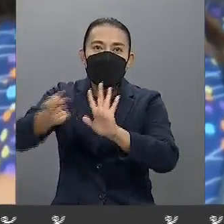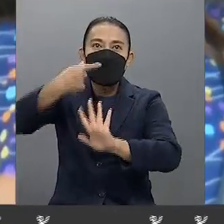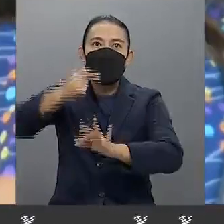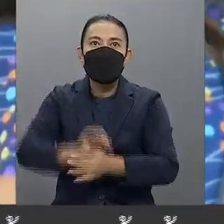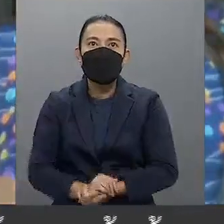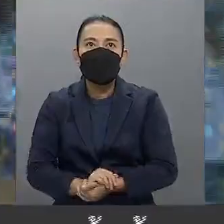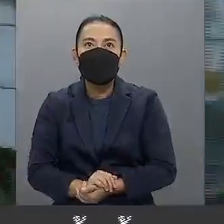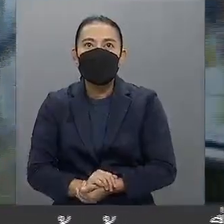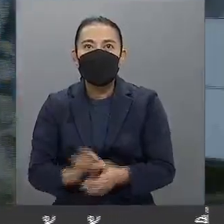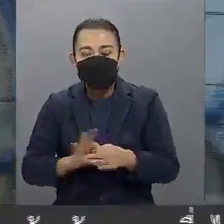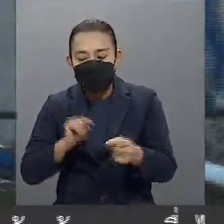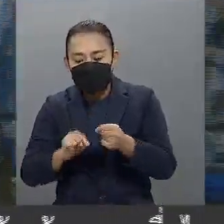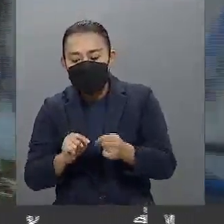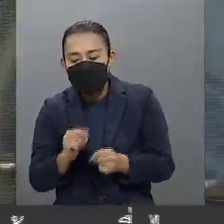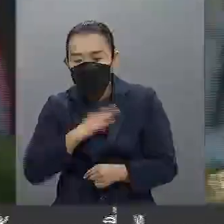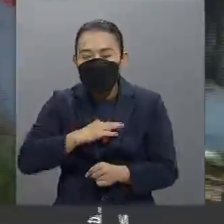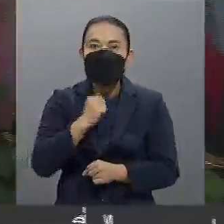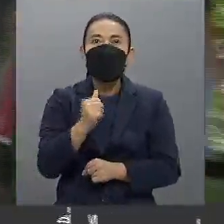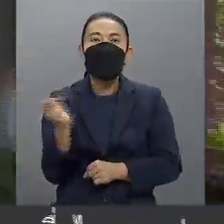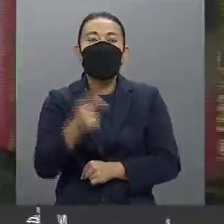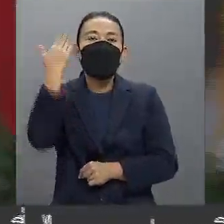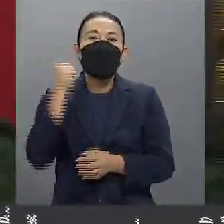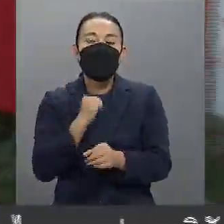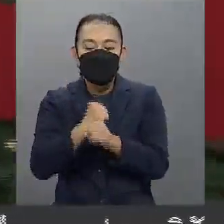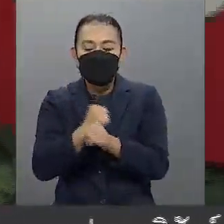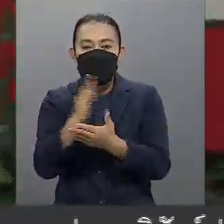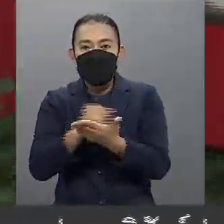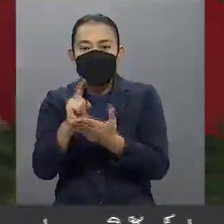แต่ก่อนพร้อมลุยงานด้านศิลปะและธรรมะคว